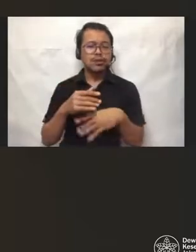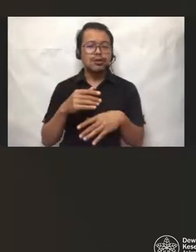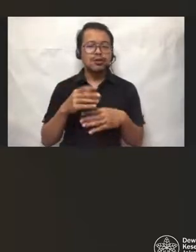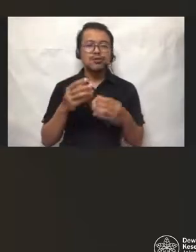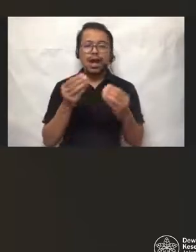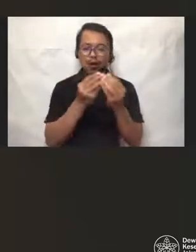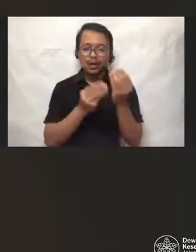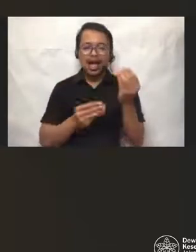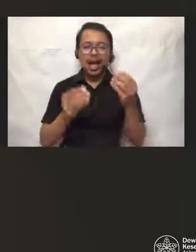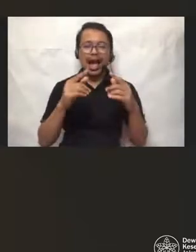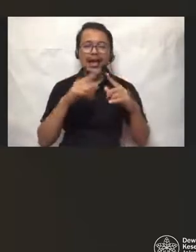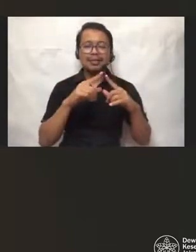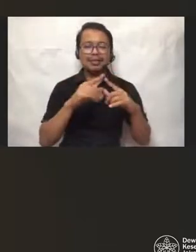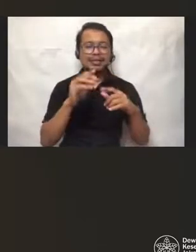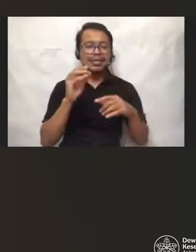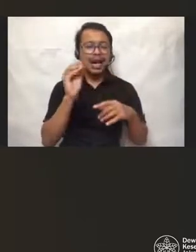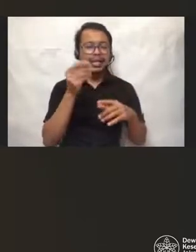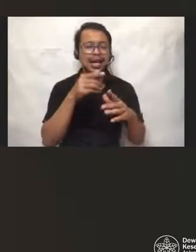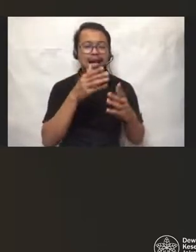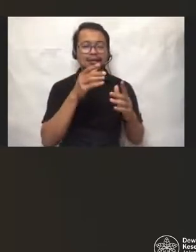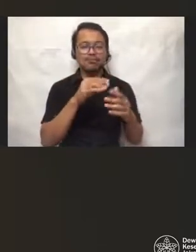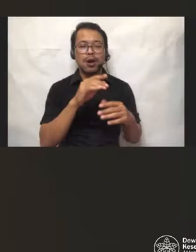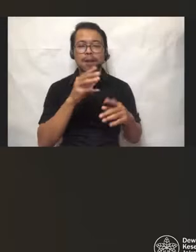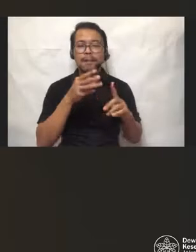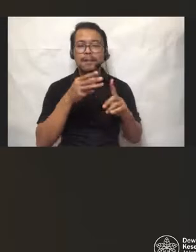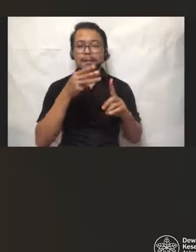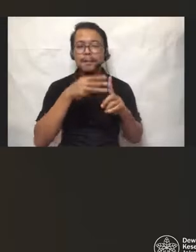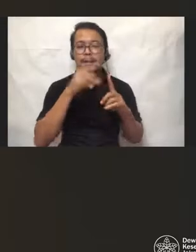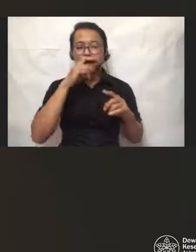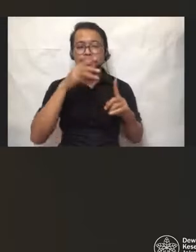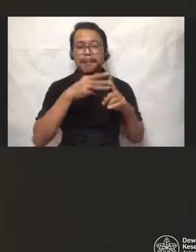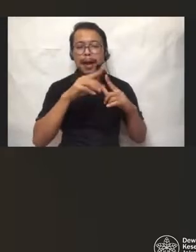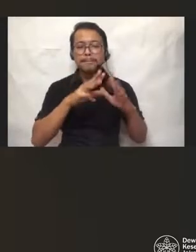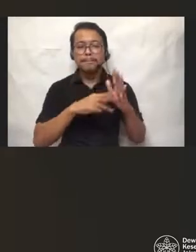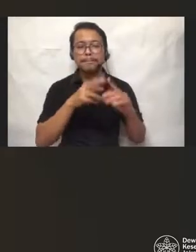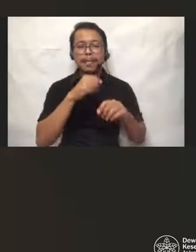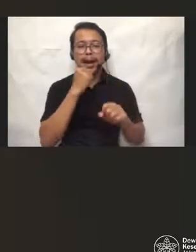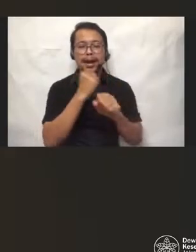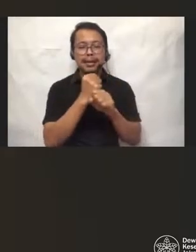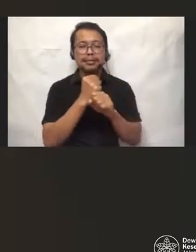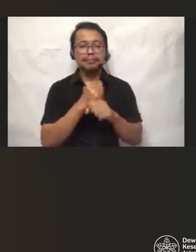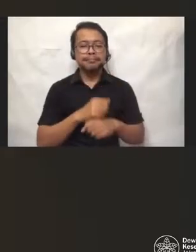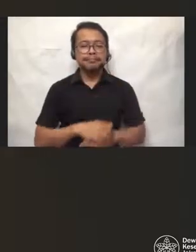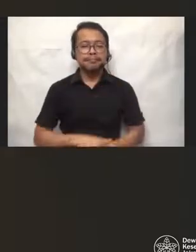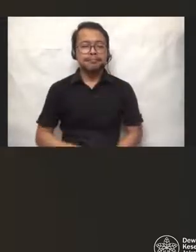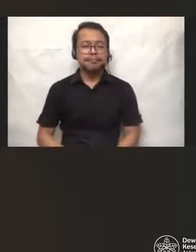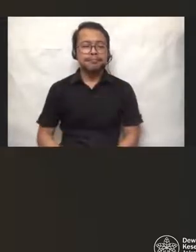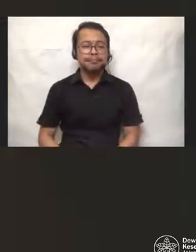Jakarta, Saudara Bambang Harimurti. Salam.